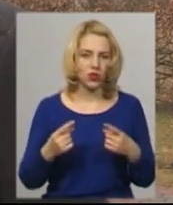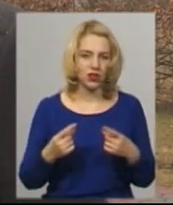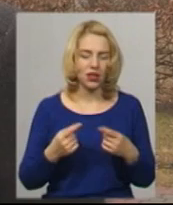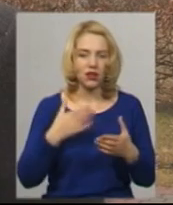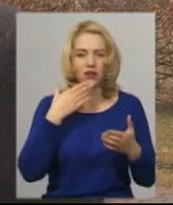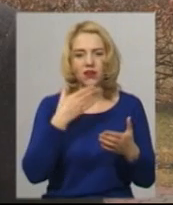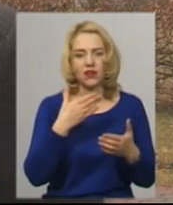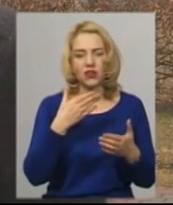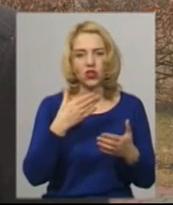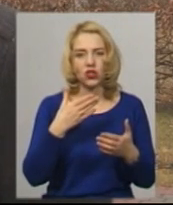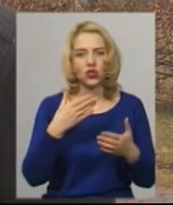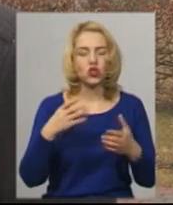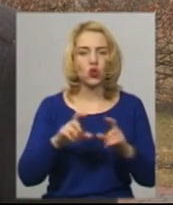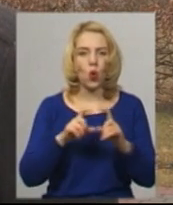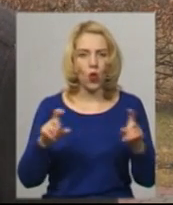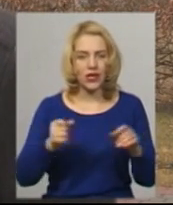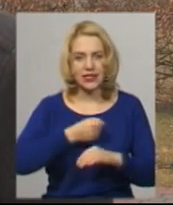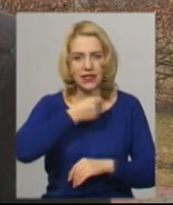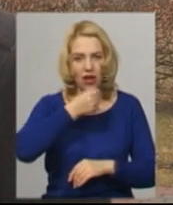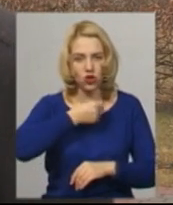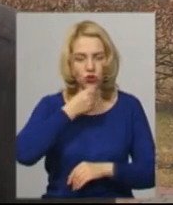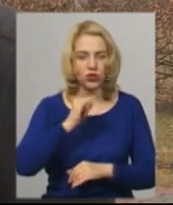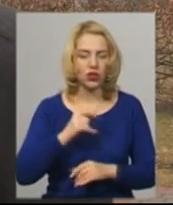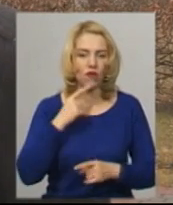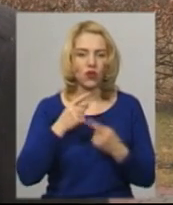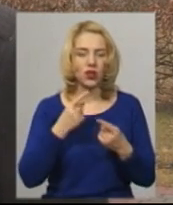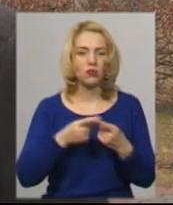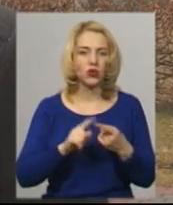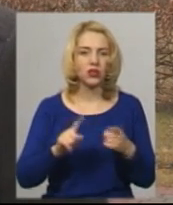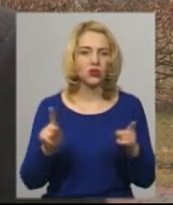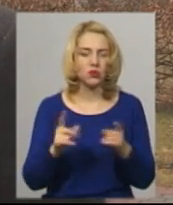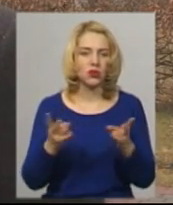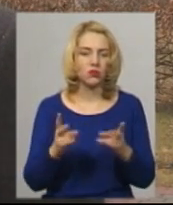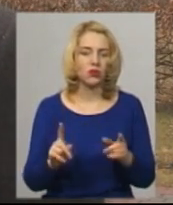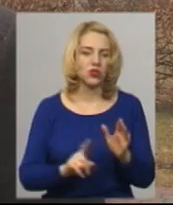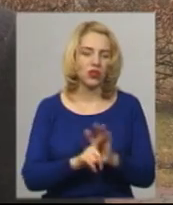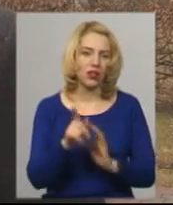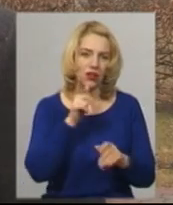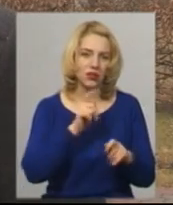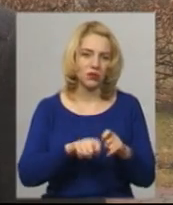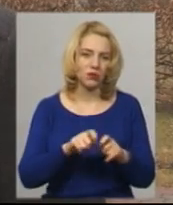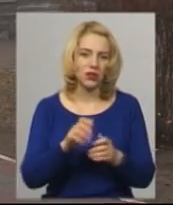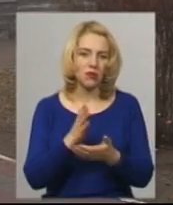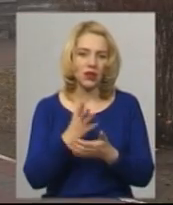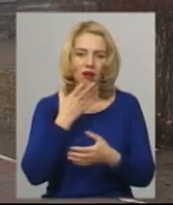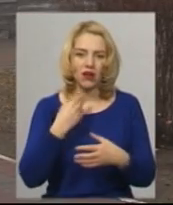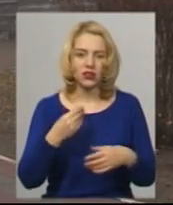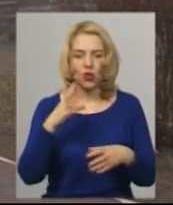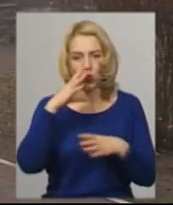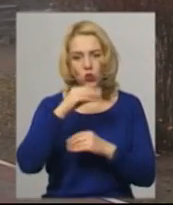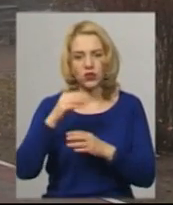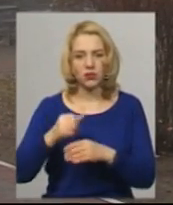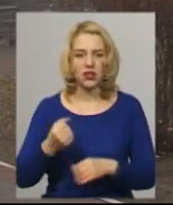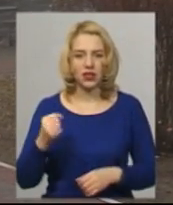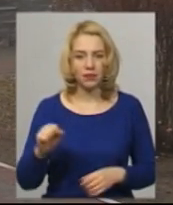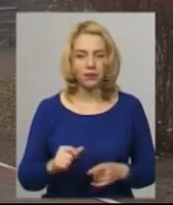власне старшої школи і говорили про те, що можна розпочинати експеримент і можна мати гарні успіхи. Директорка